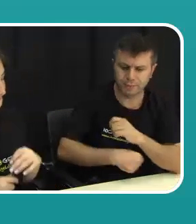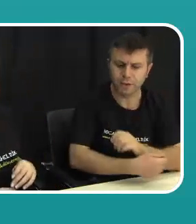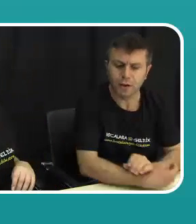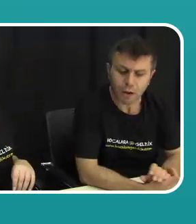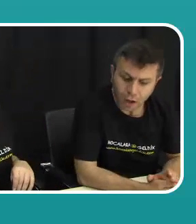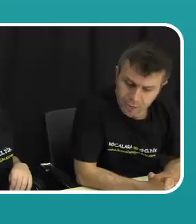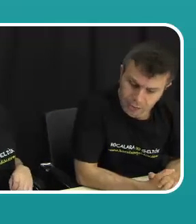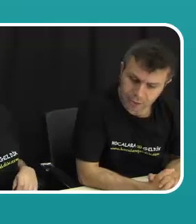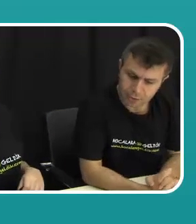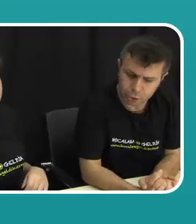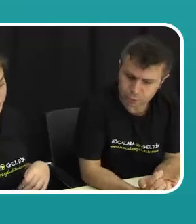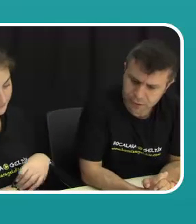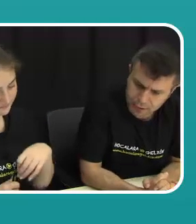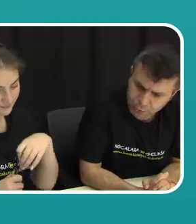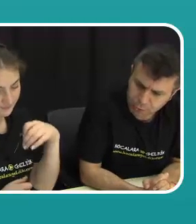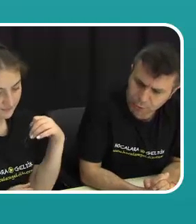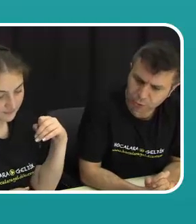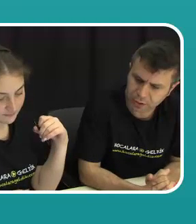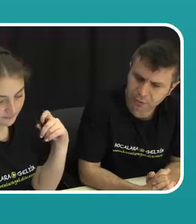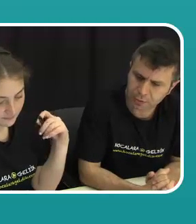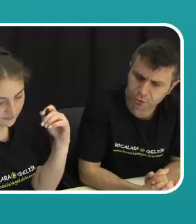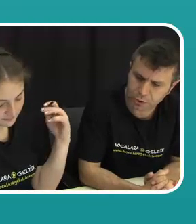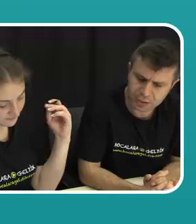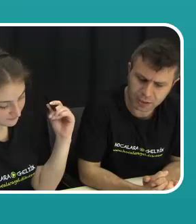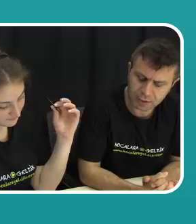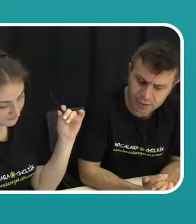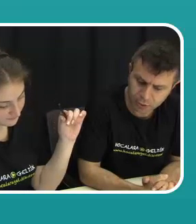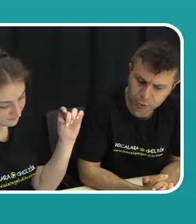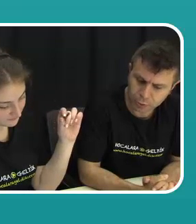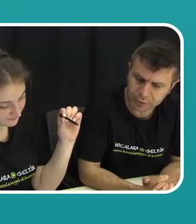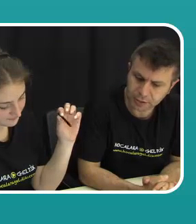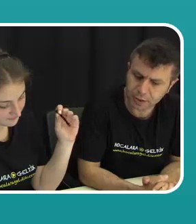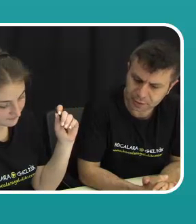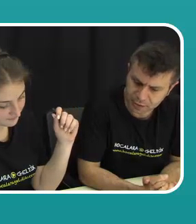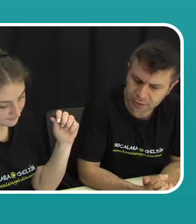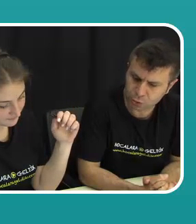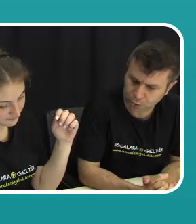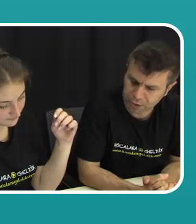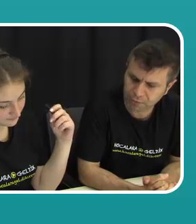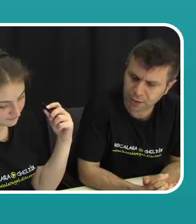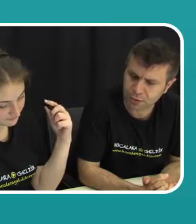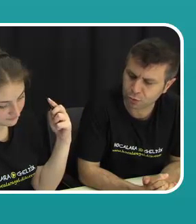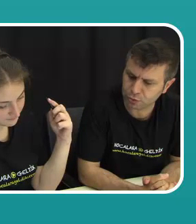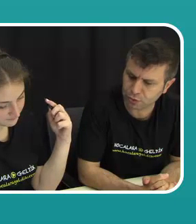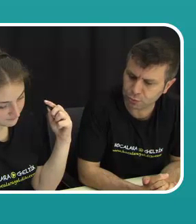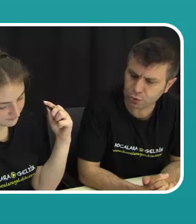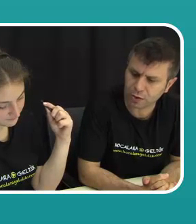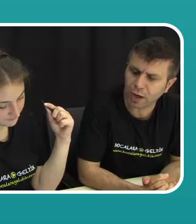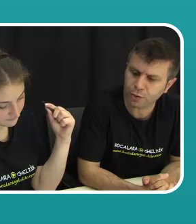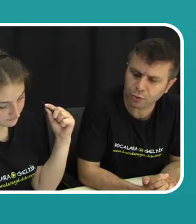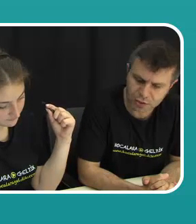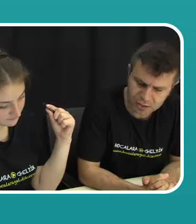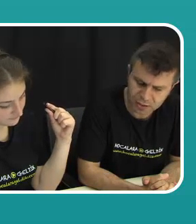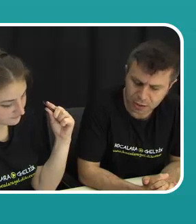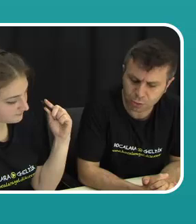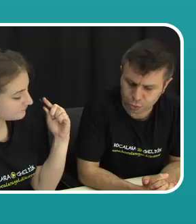örnek Howard gardner çoklu zeka kuramını ortaya atmadan önce insanların Zeki olup olmadığını matematik geometri ve mantık sorularından oluşan